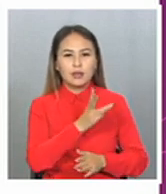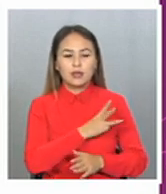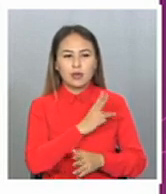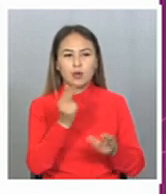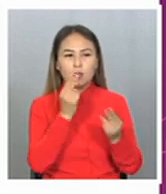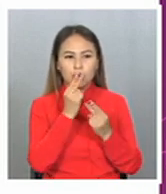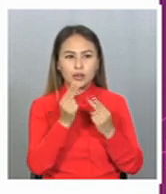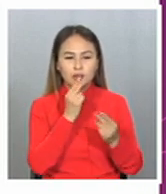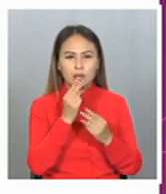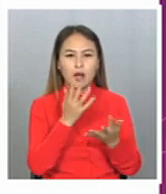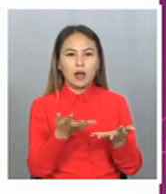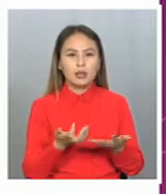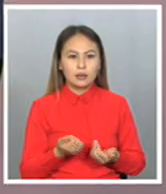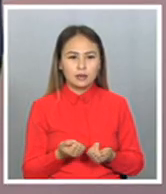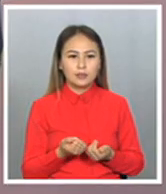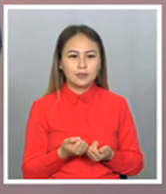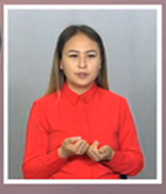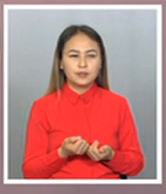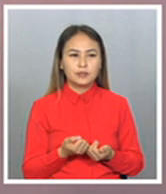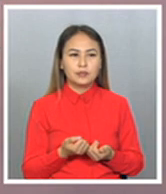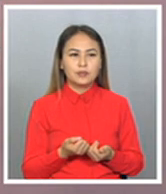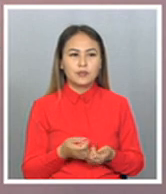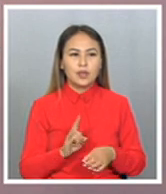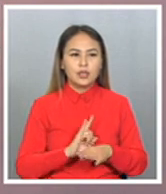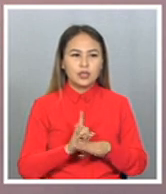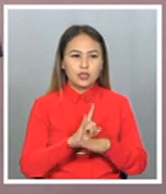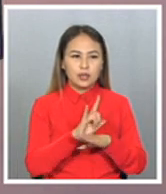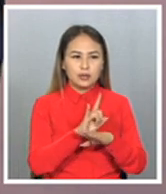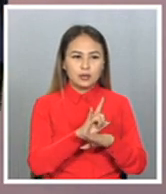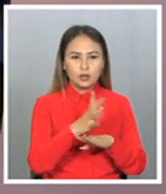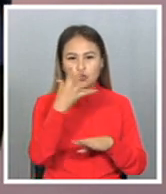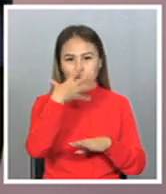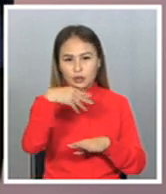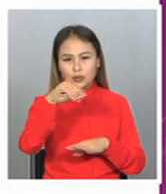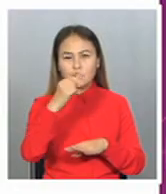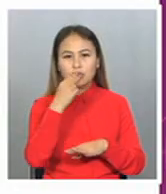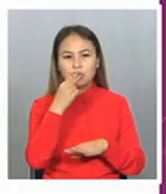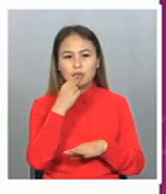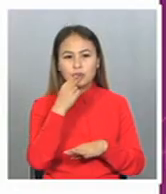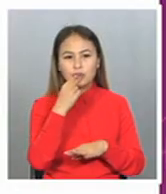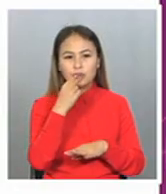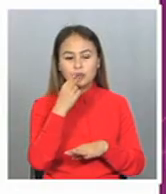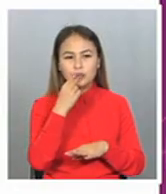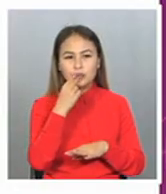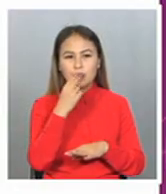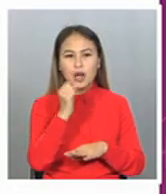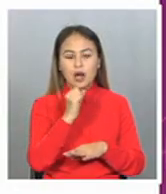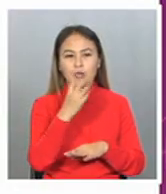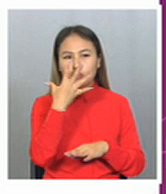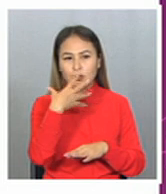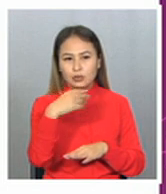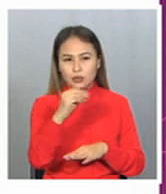затты алады. Тышқанды түлкі жейді, ал